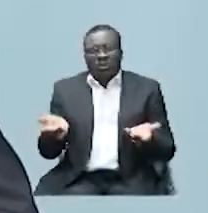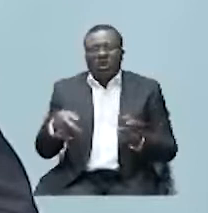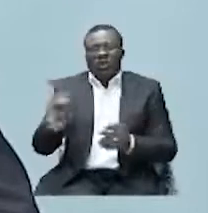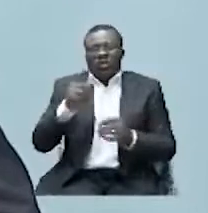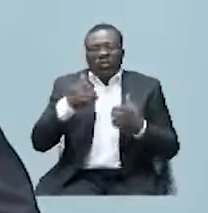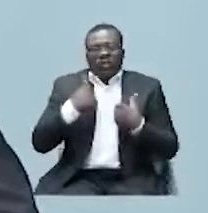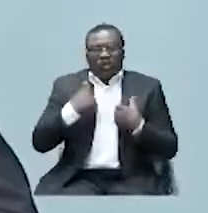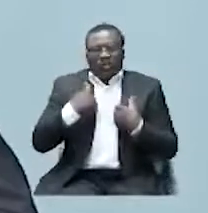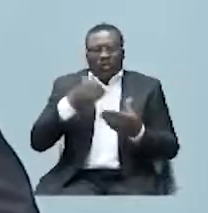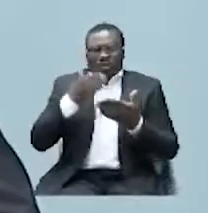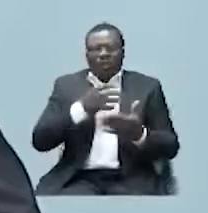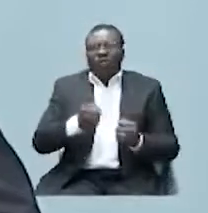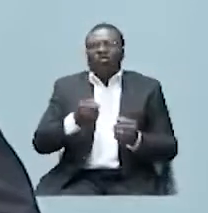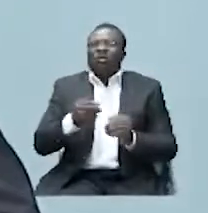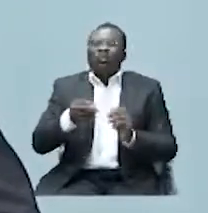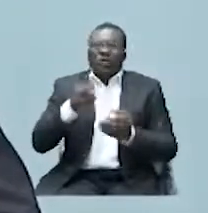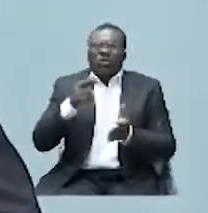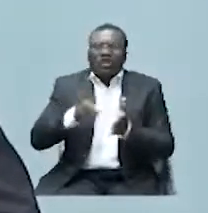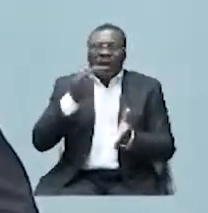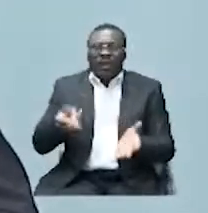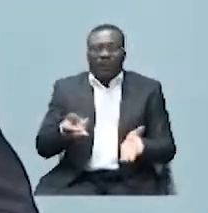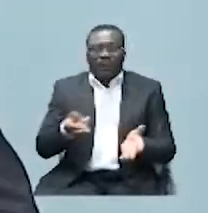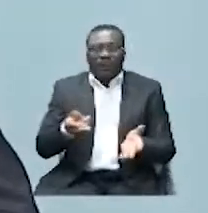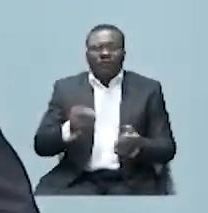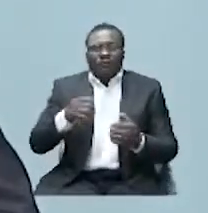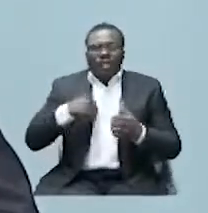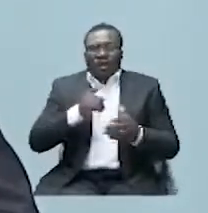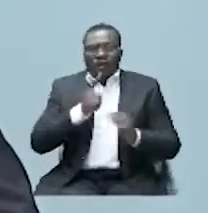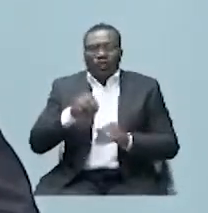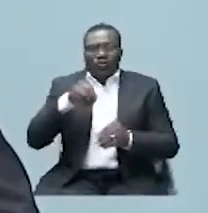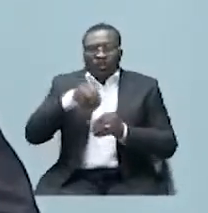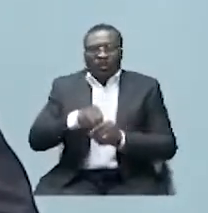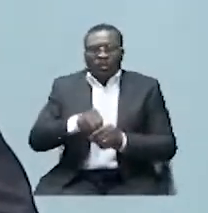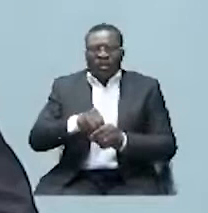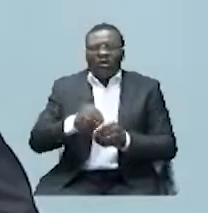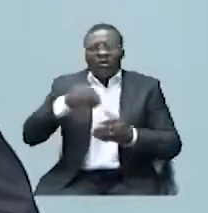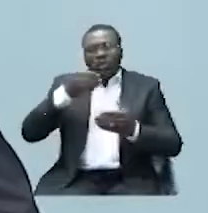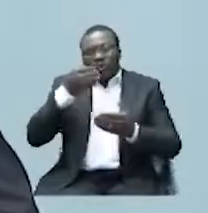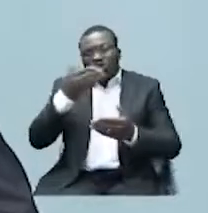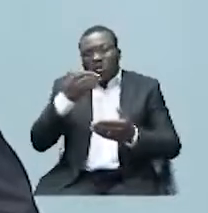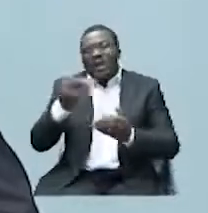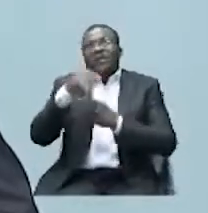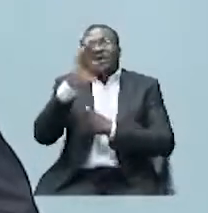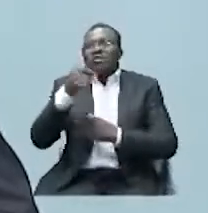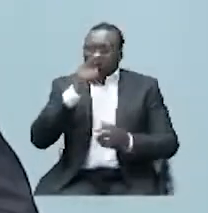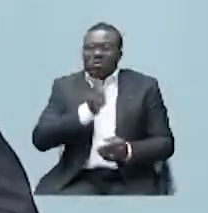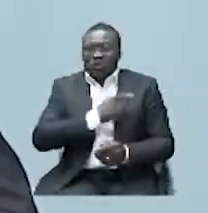qui ont un minimum de confort sont plutôt rares. Et je fais partie de cette catégorie, je rends grâce. Je suis